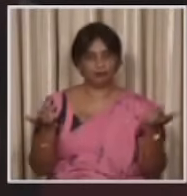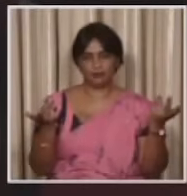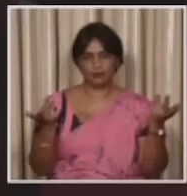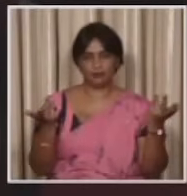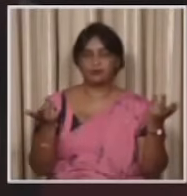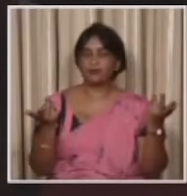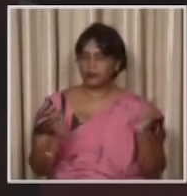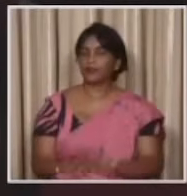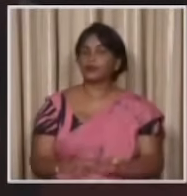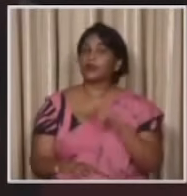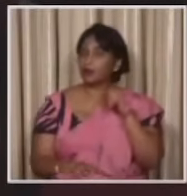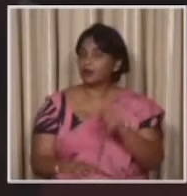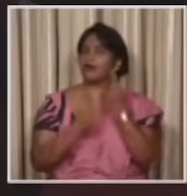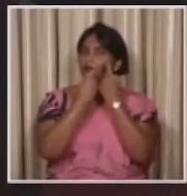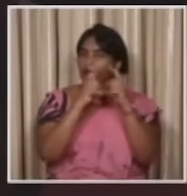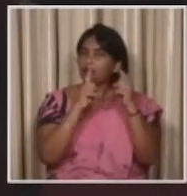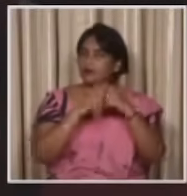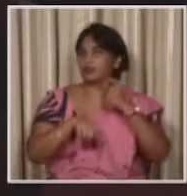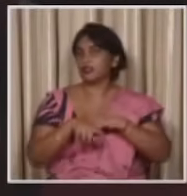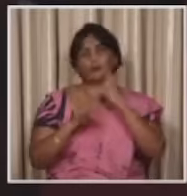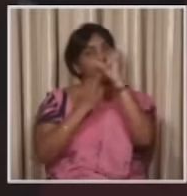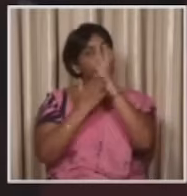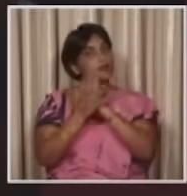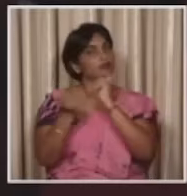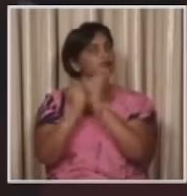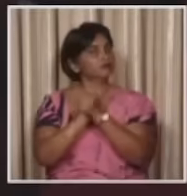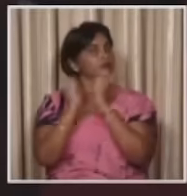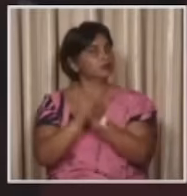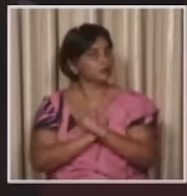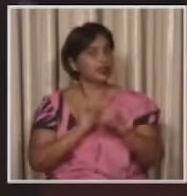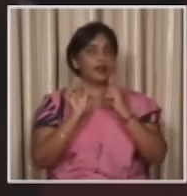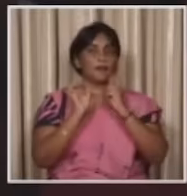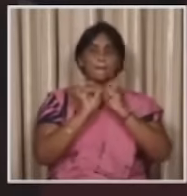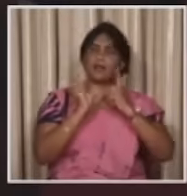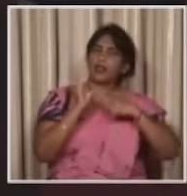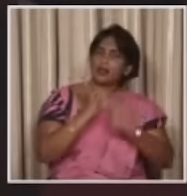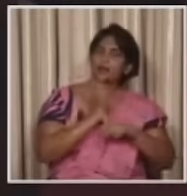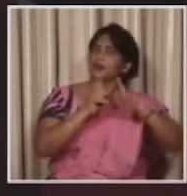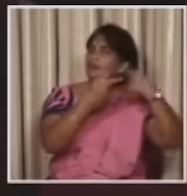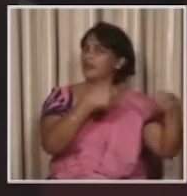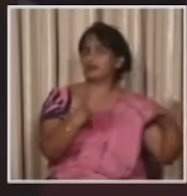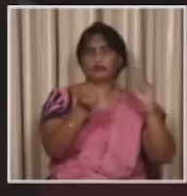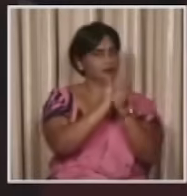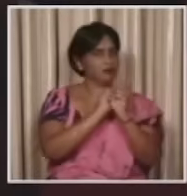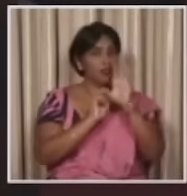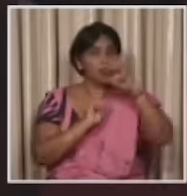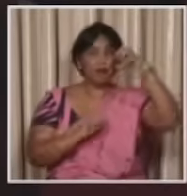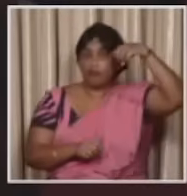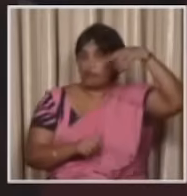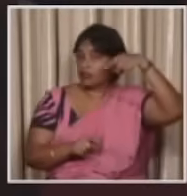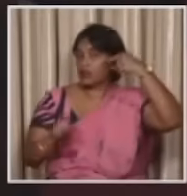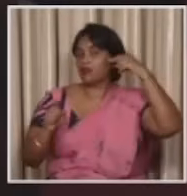කතානායකතුමනි. අපි විවිධ අවස්ථාවලදී අපේ ව්‍යවස්ථාව සංශෝධනය වෙලා තියෙනවා, විවිධ අනපනත් සංශෝධනය වෙලා තියෙනවා. නමුත් විදුලි බල